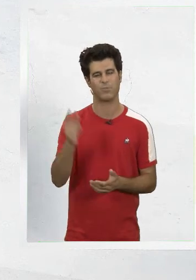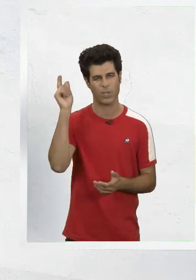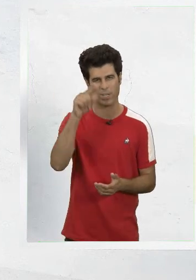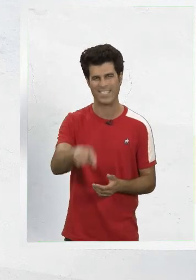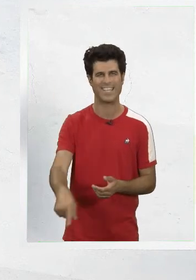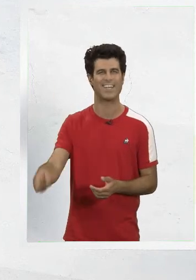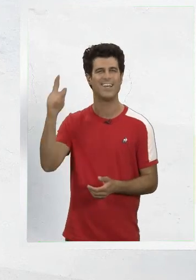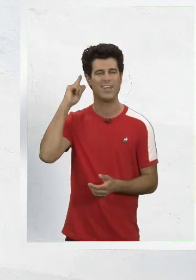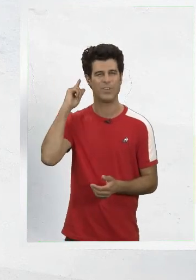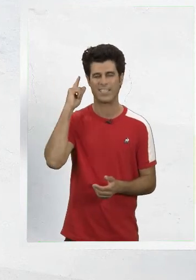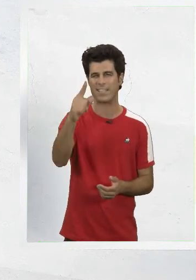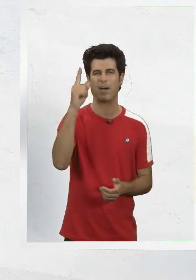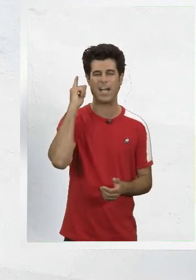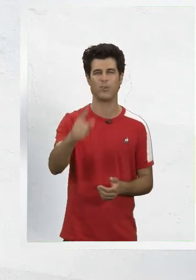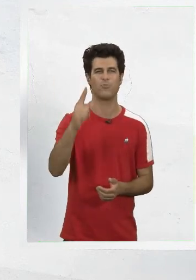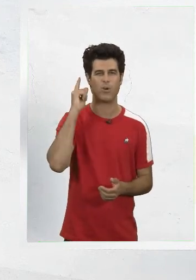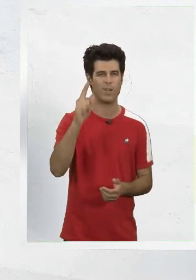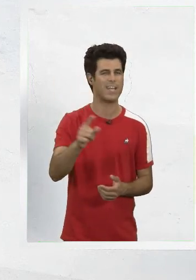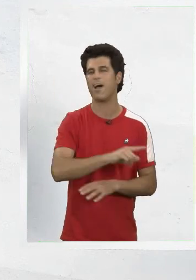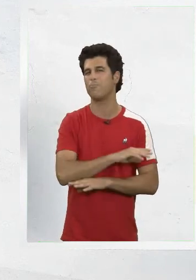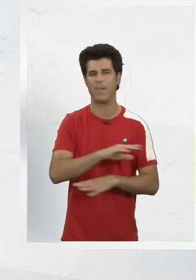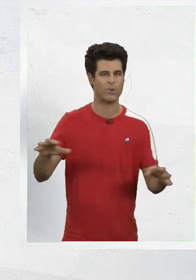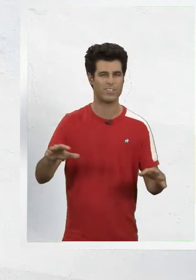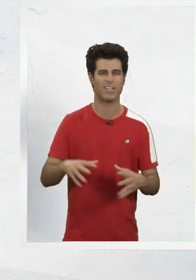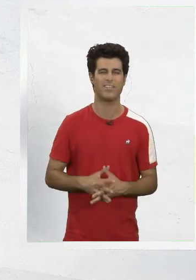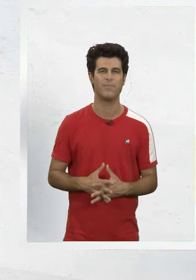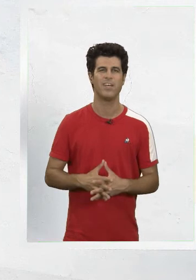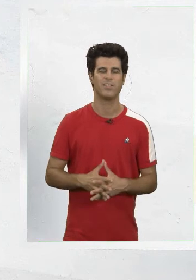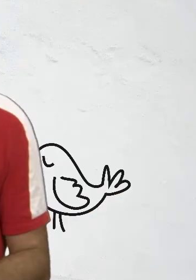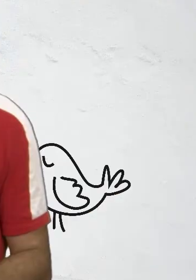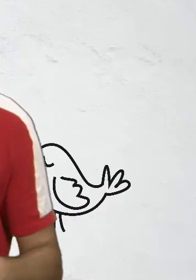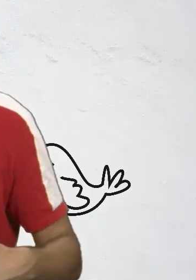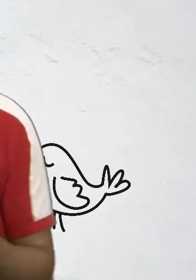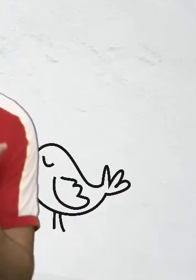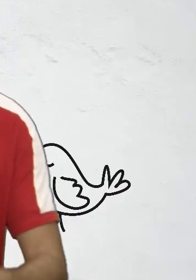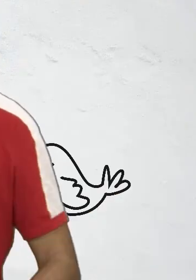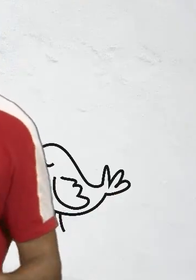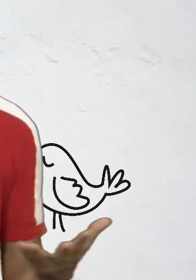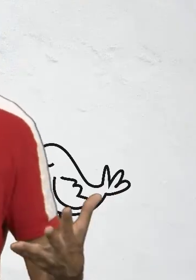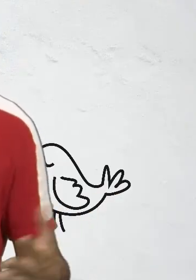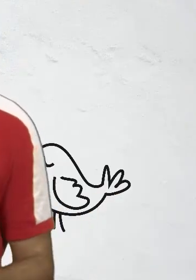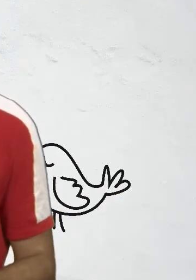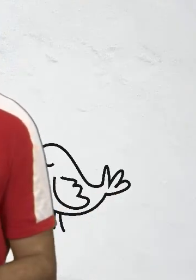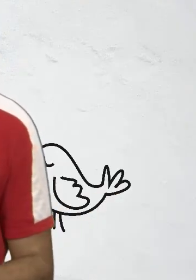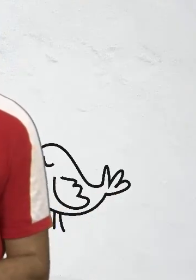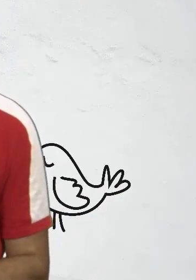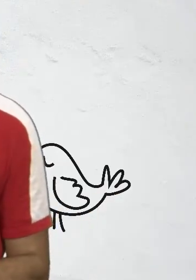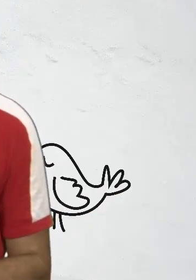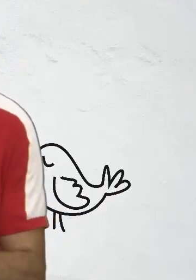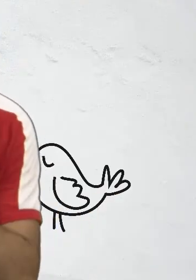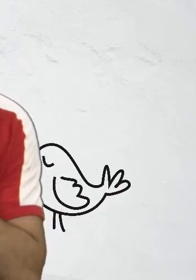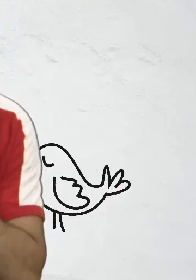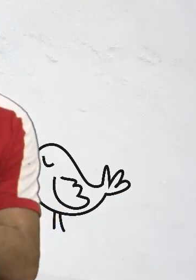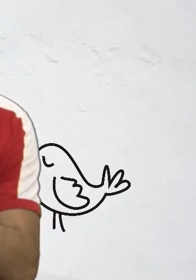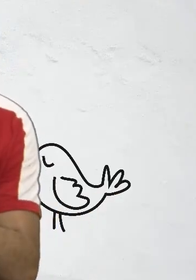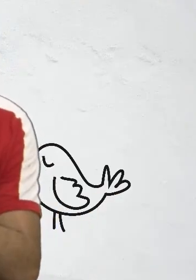דש ותמשיכו לצייר. ונתתם רעיון מעולה להרבה מאוד ילדים שאפשר גם לצייר גם מרחוק. אז תודה רבה,